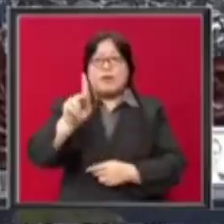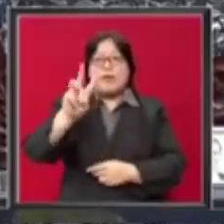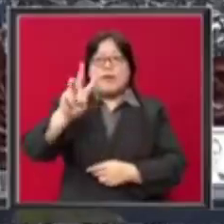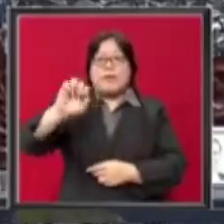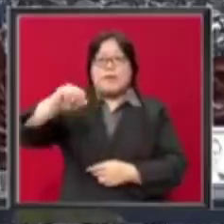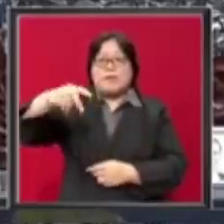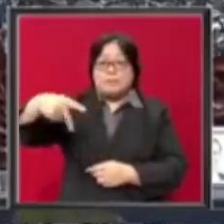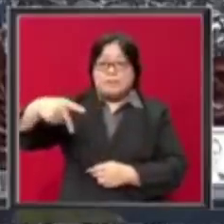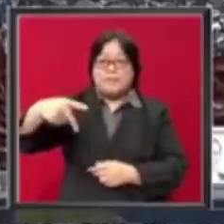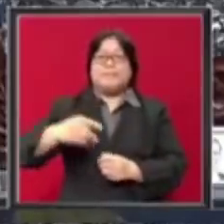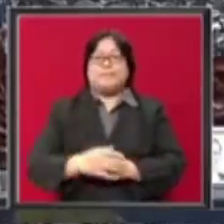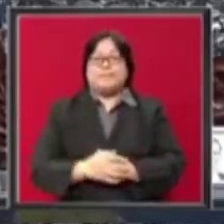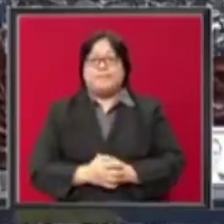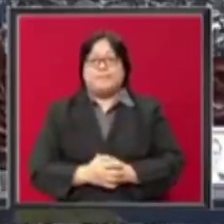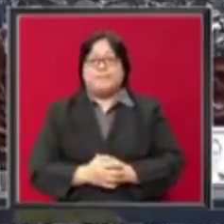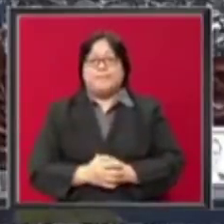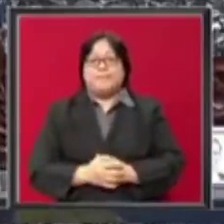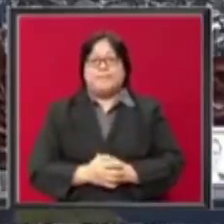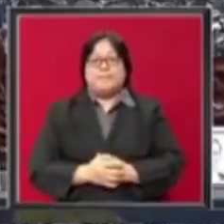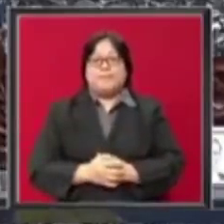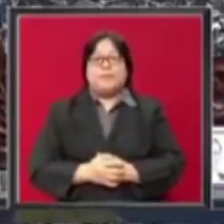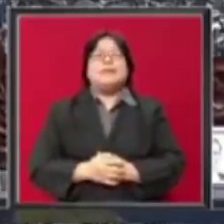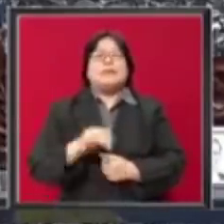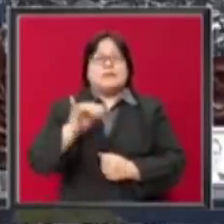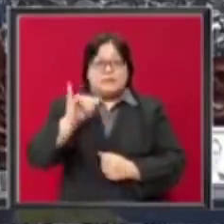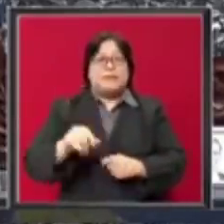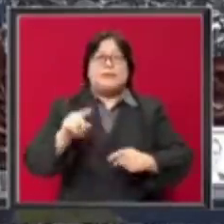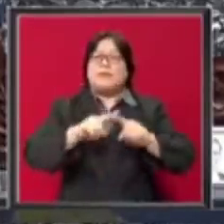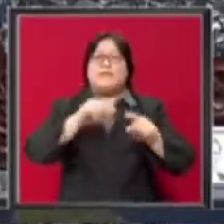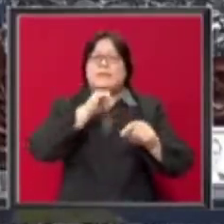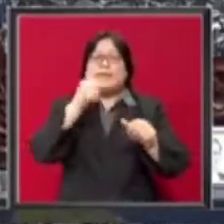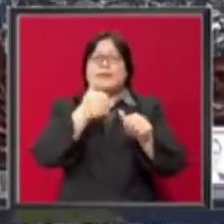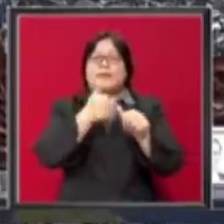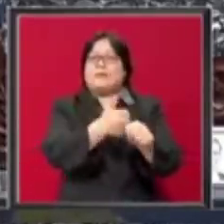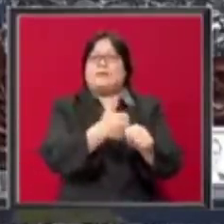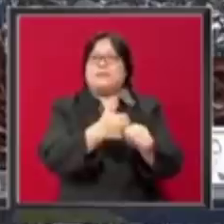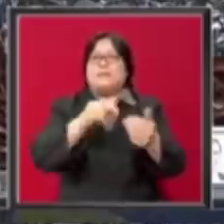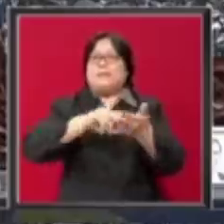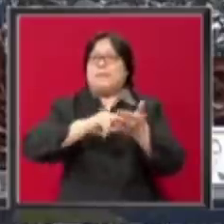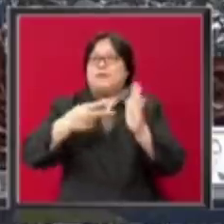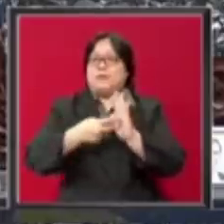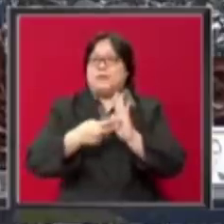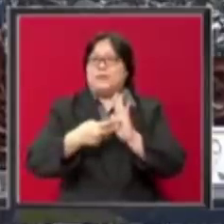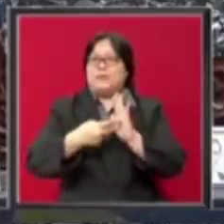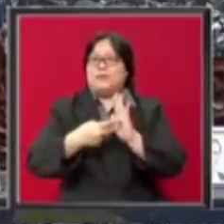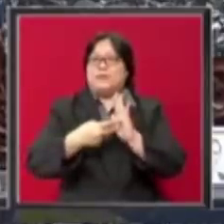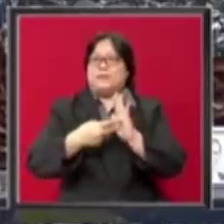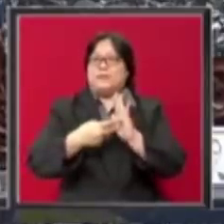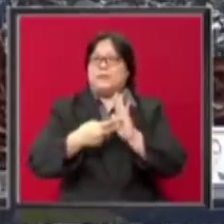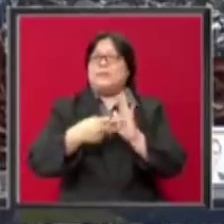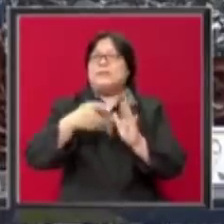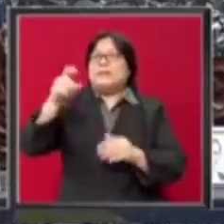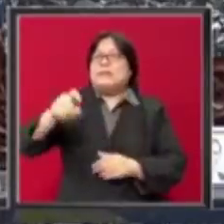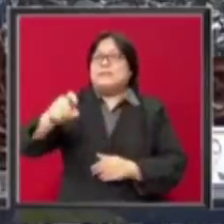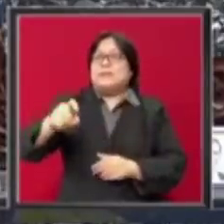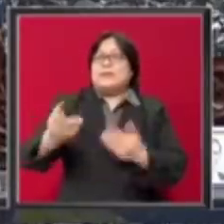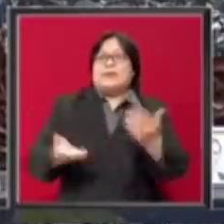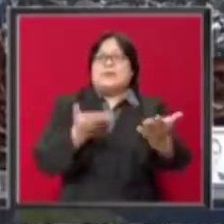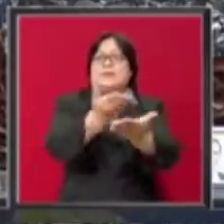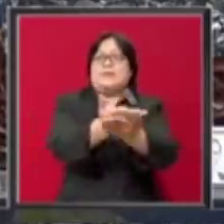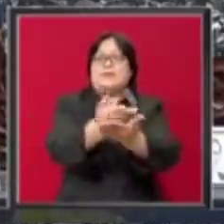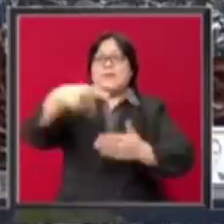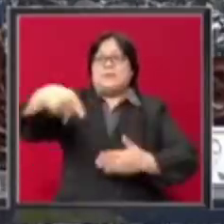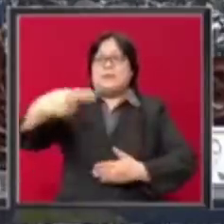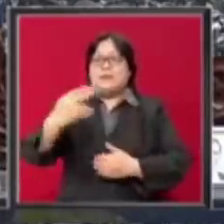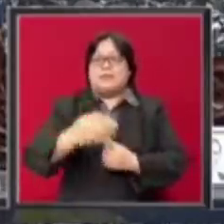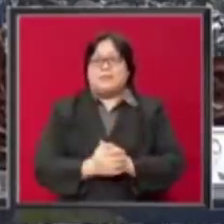disentuh secara cuma lalu, tetapi tidak memenuhi maksud yang tuntutan yang dibuat.